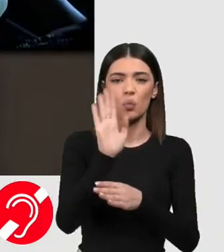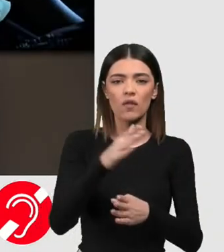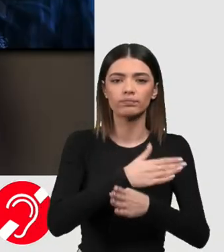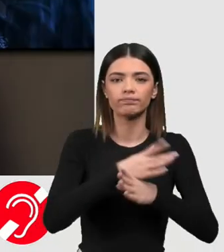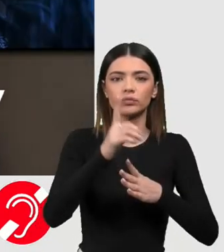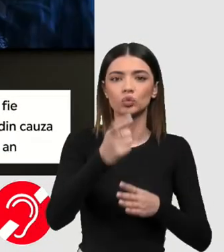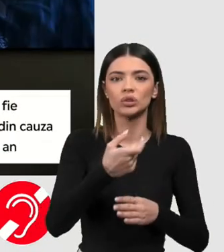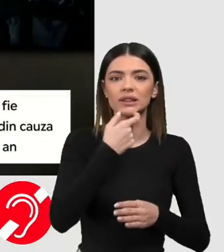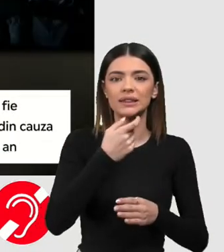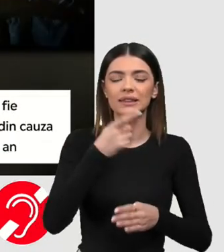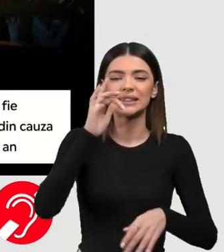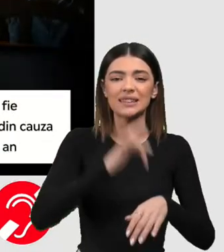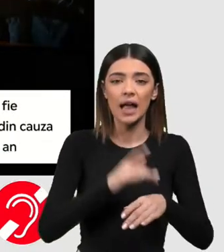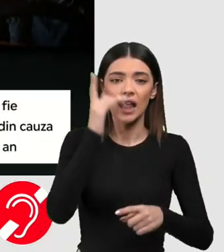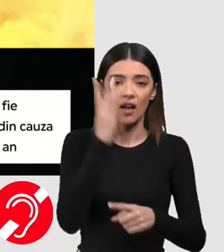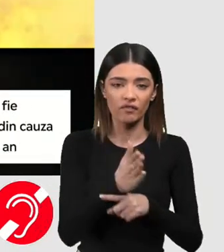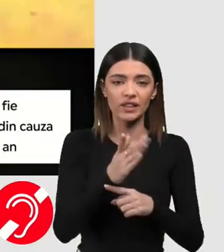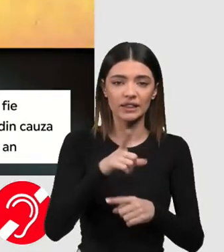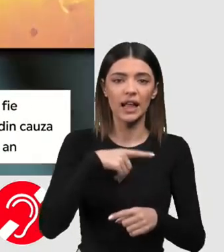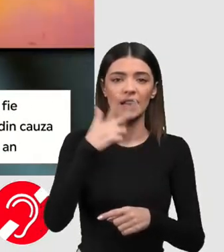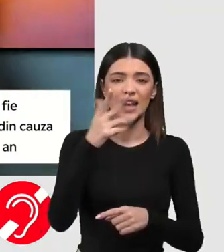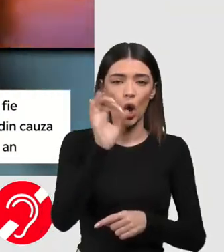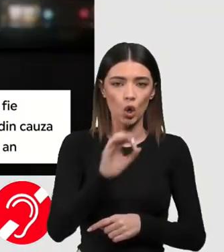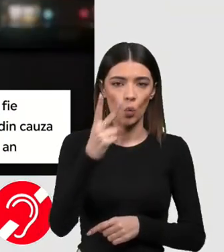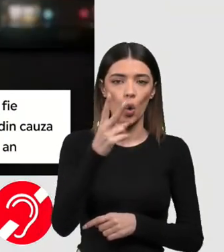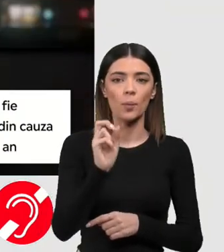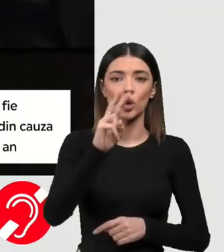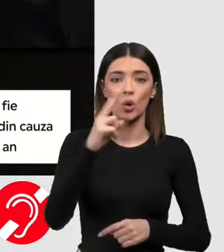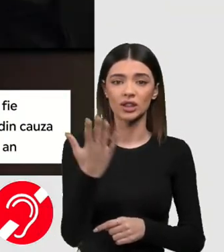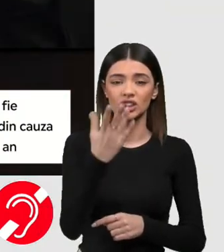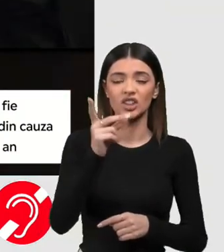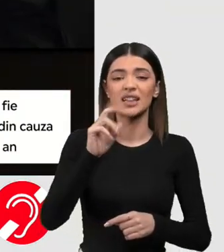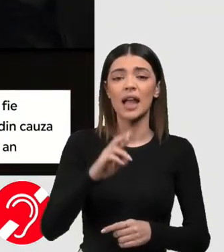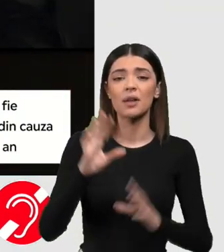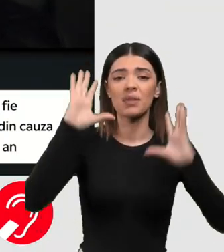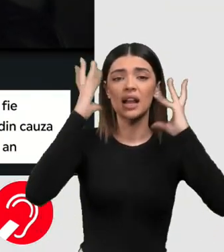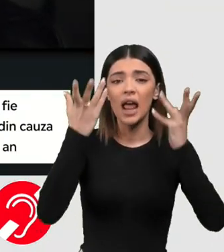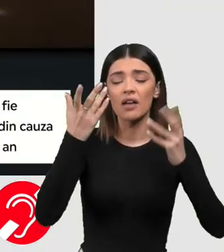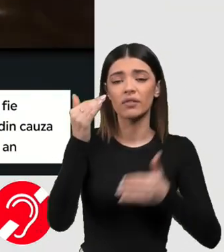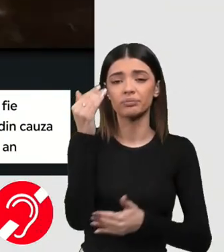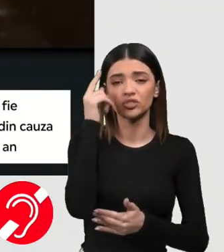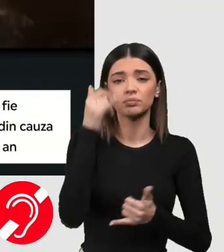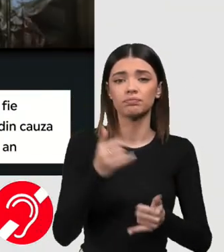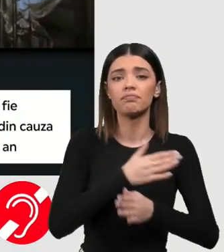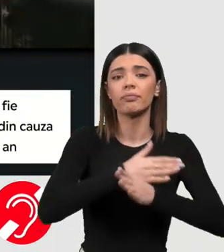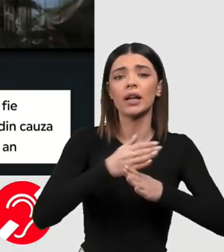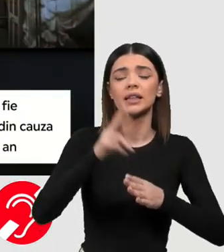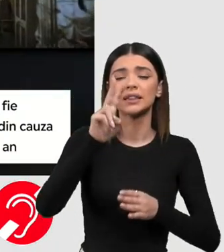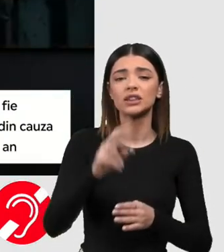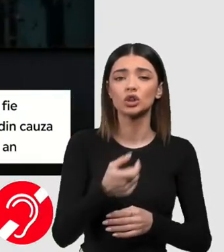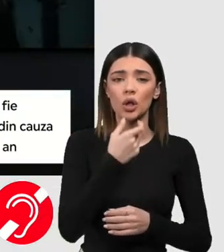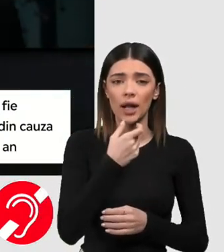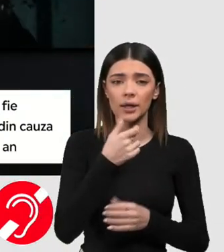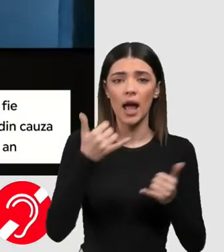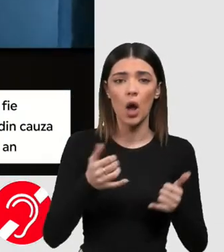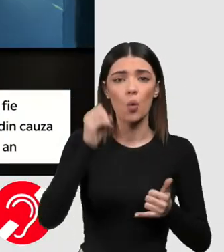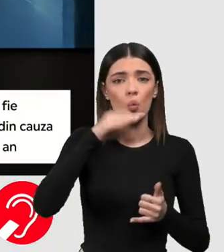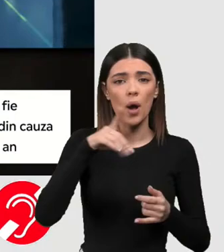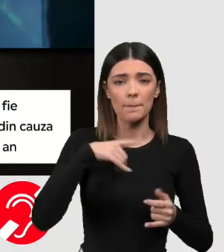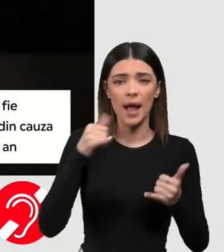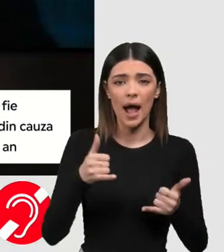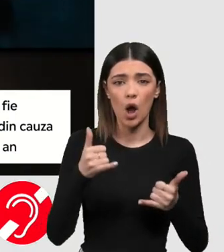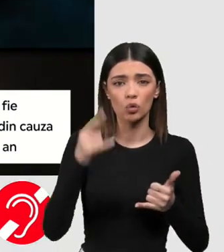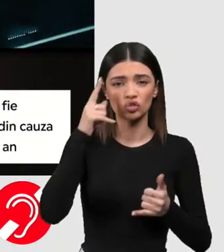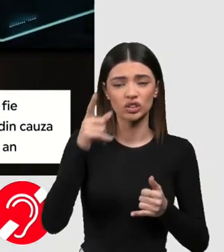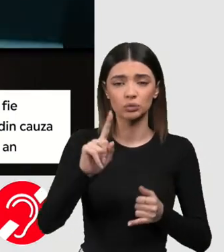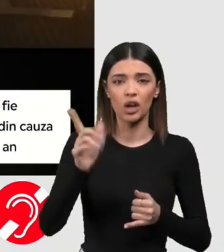2026. Filmul a fost amânat un an întreg, data inițială de lansare fiind 3 octombrie 2025, dar greva din industrie a dus la o amânare de 2 ani. Fanii